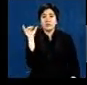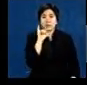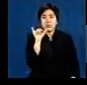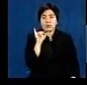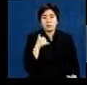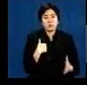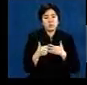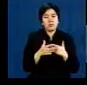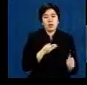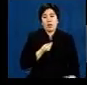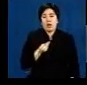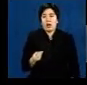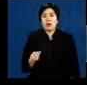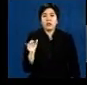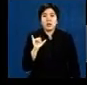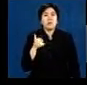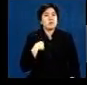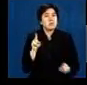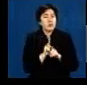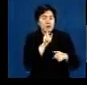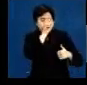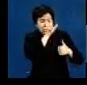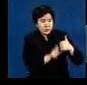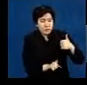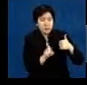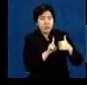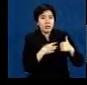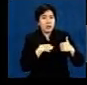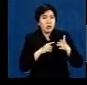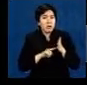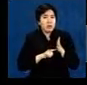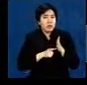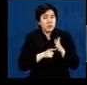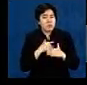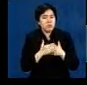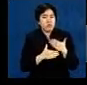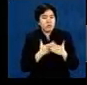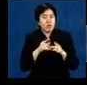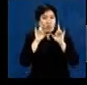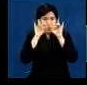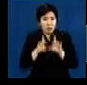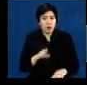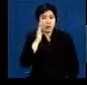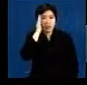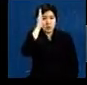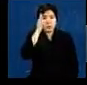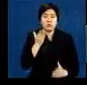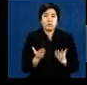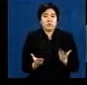ให้อภัยทั้งยังมีท่าทีที่จะเป็นบ่อเกิดแห่งความขัดแย้งที่นำไปสู่ความรุนแรงอย่างต่อ